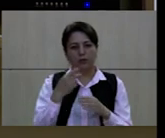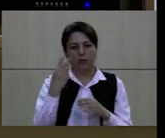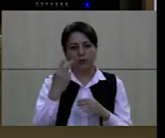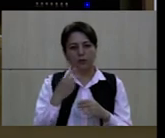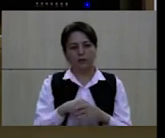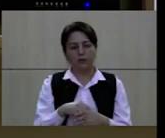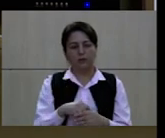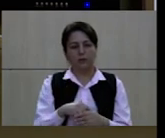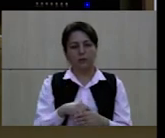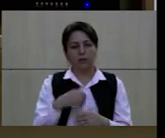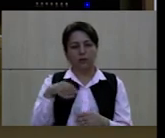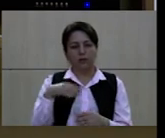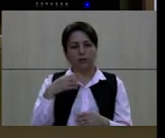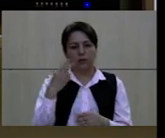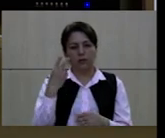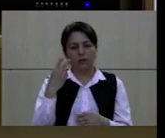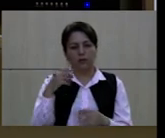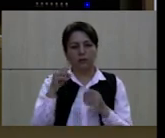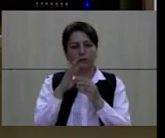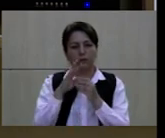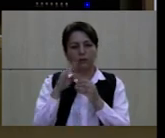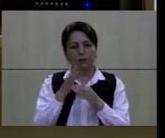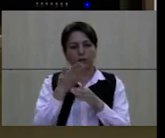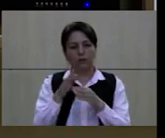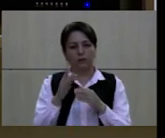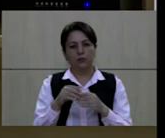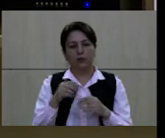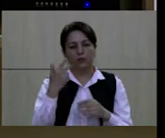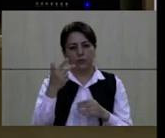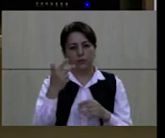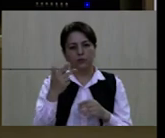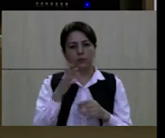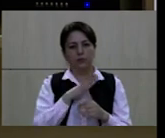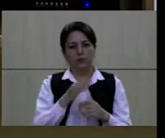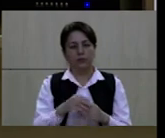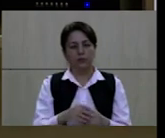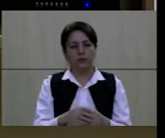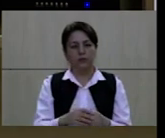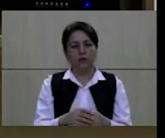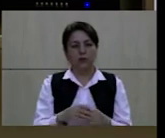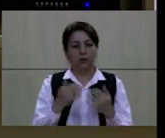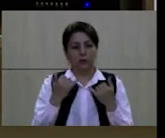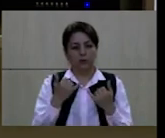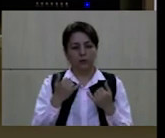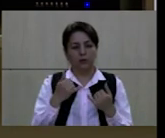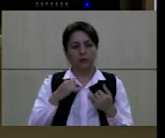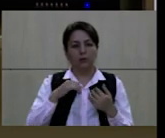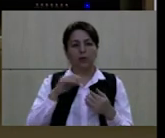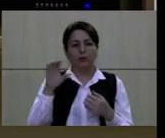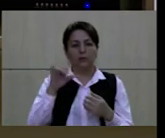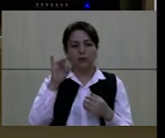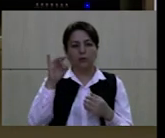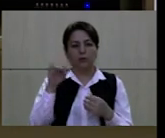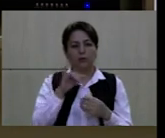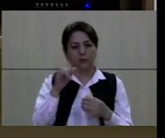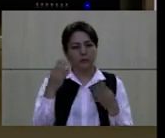tadan. 42 ni 14 ga bo'lsam 3 tadan bo'ladi. Endi esa ularni suratiga